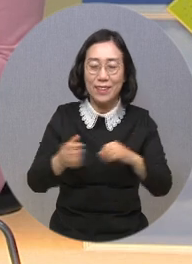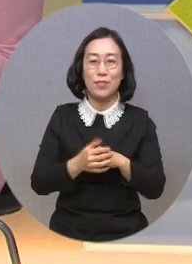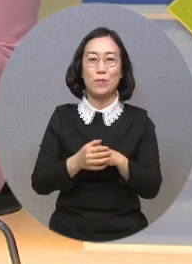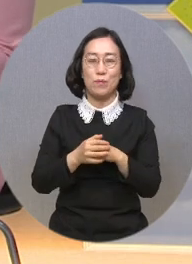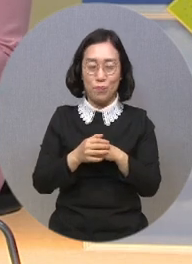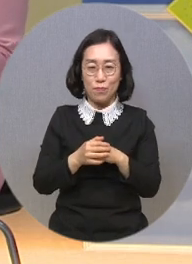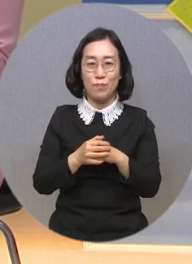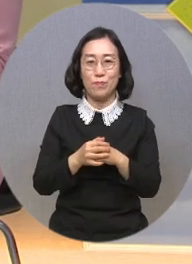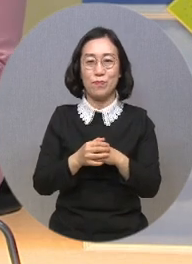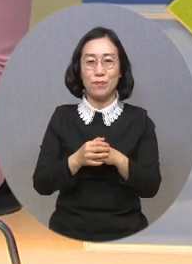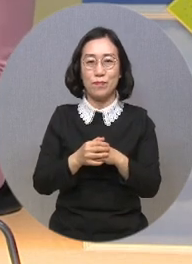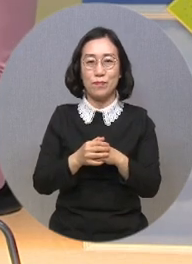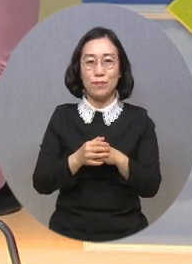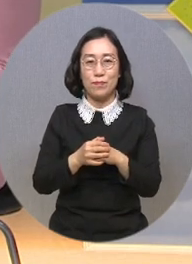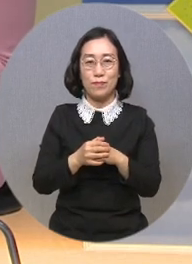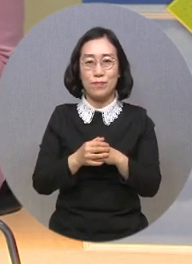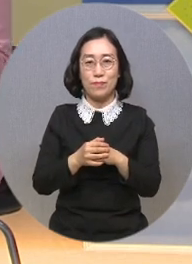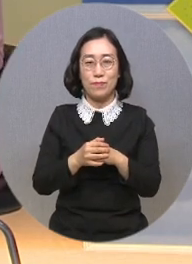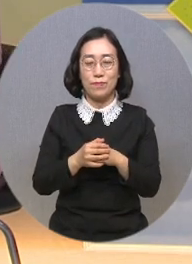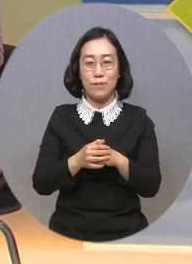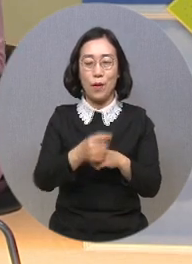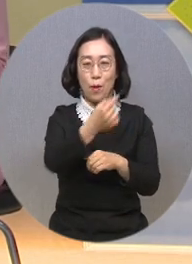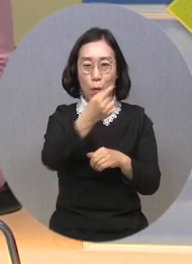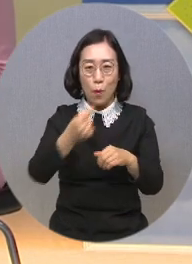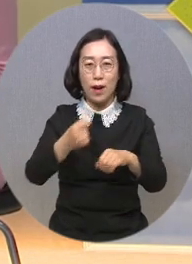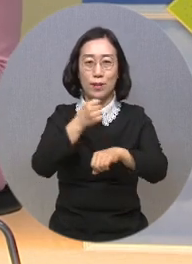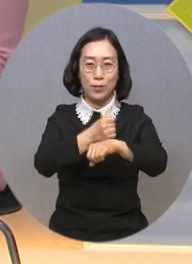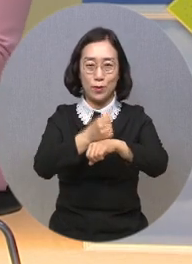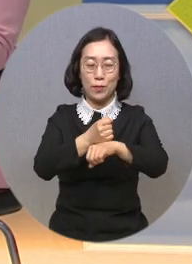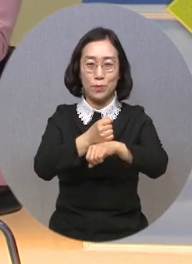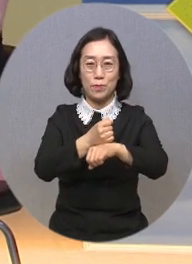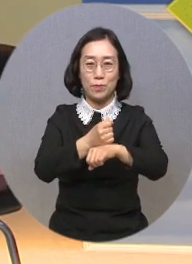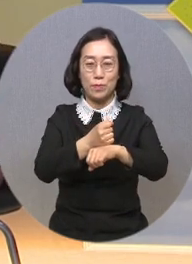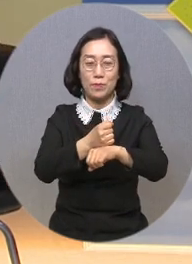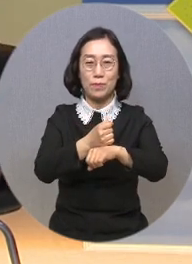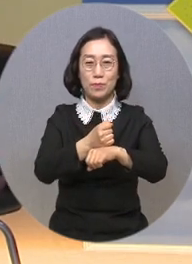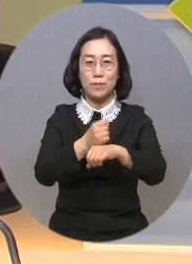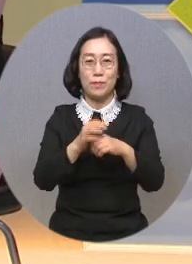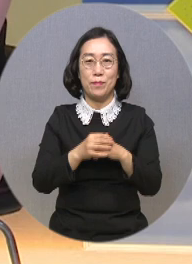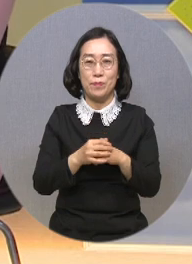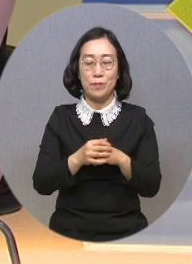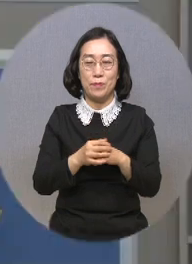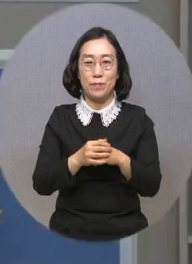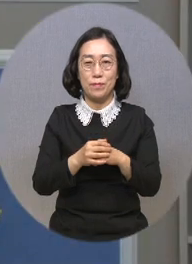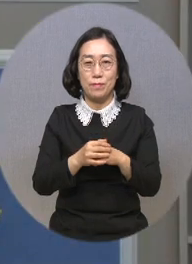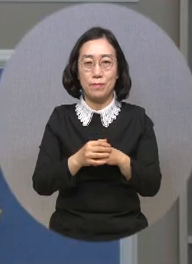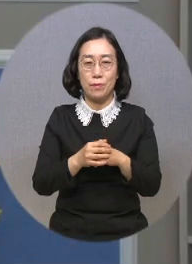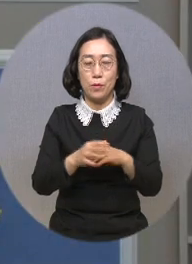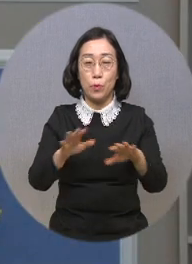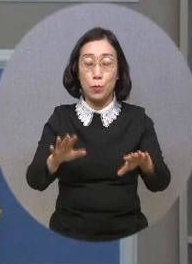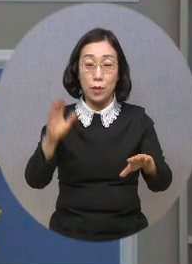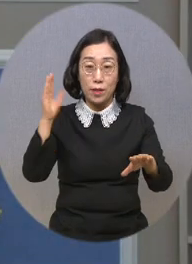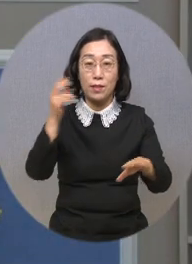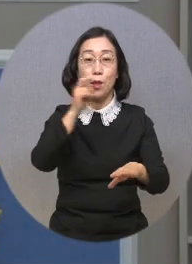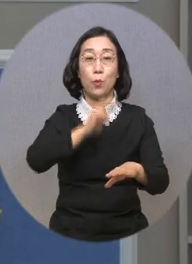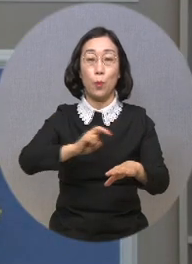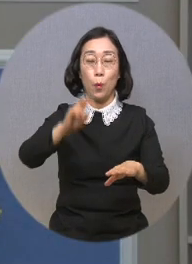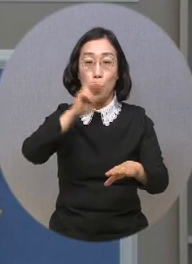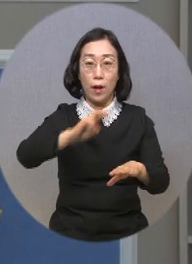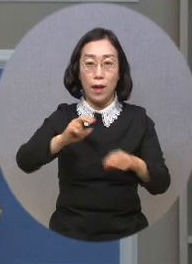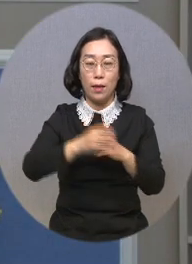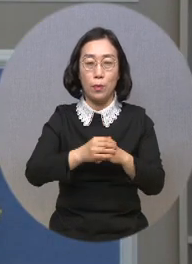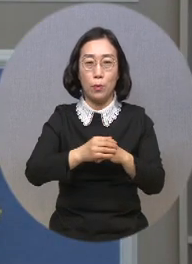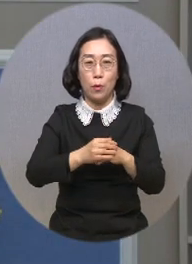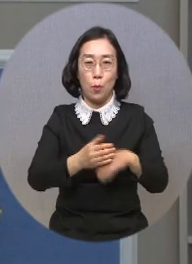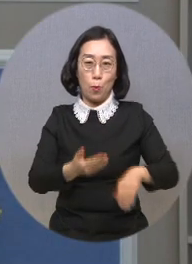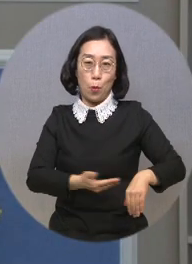안녕하십니까? 네. 귀한 걸음 해주셔서 감사합니다. 네, 감사합니다. 네. 요즘 가수, 모델로 활발한 활동하시는